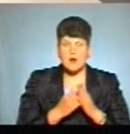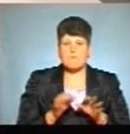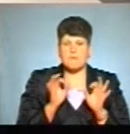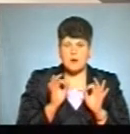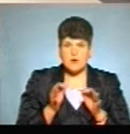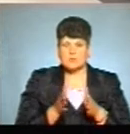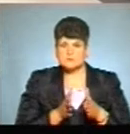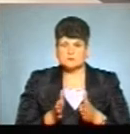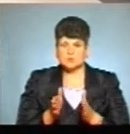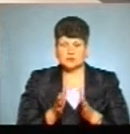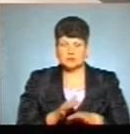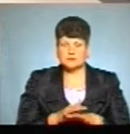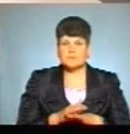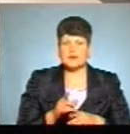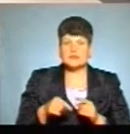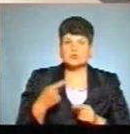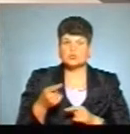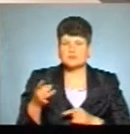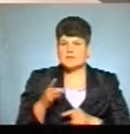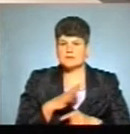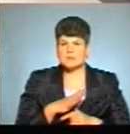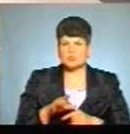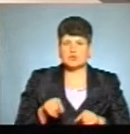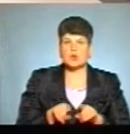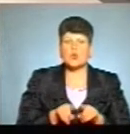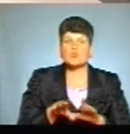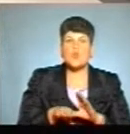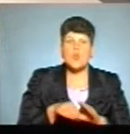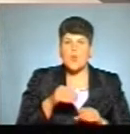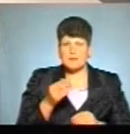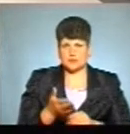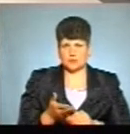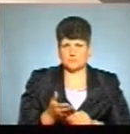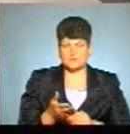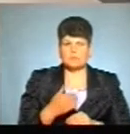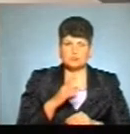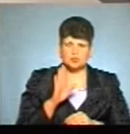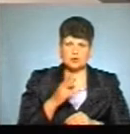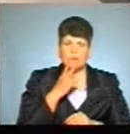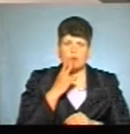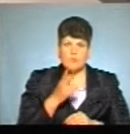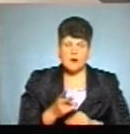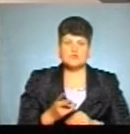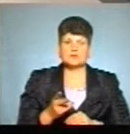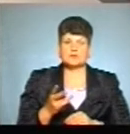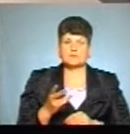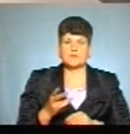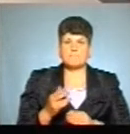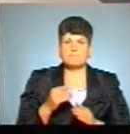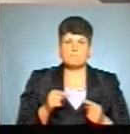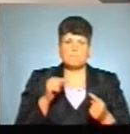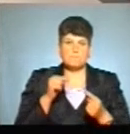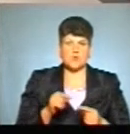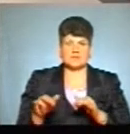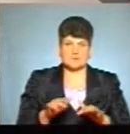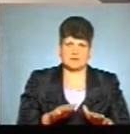правовому суспільстві, вона на наступний раз не буде такою обраною. Ну, і, тобто ми будемо бачити, ну, тобто, все ж таки є якась протидія